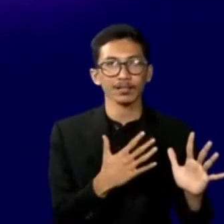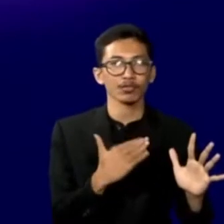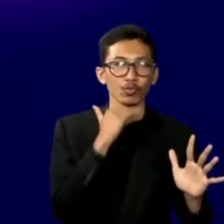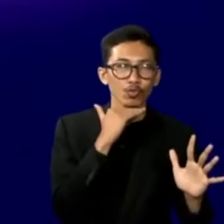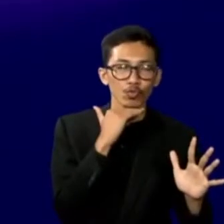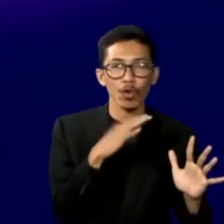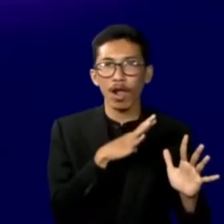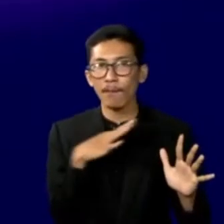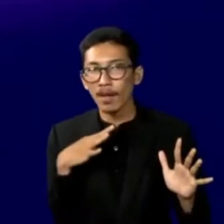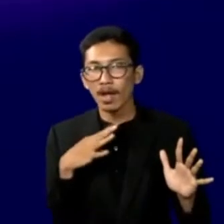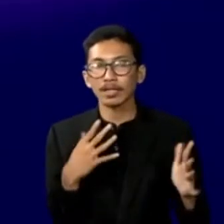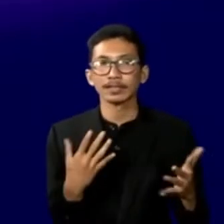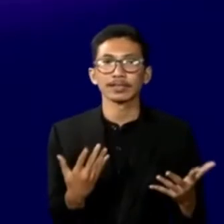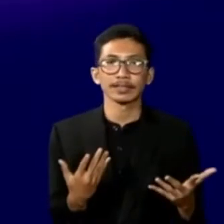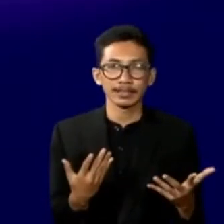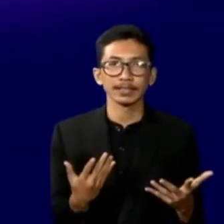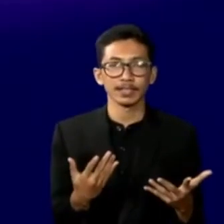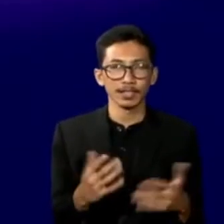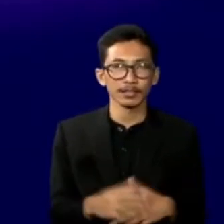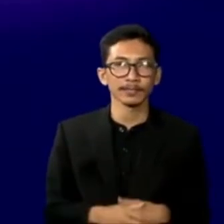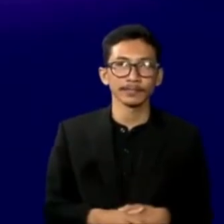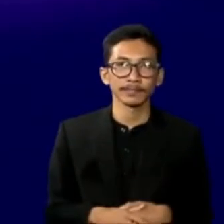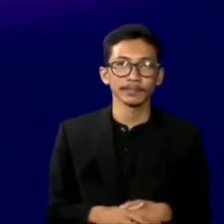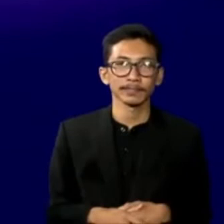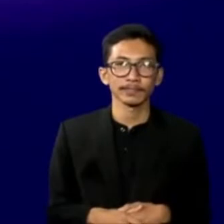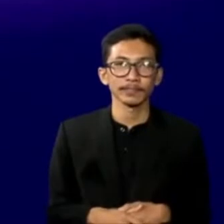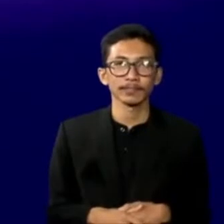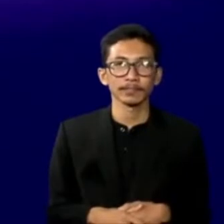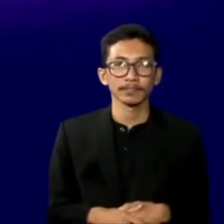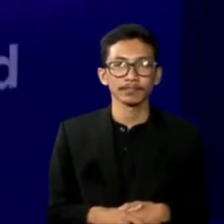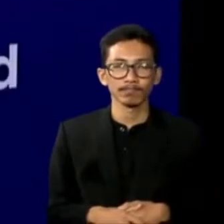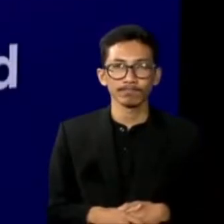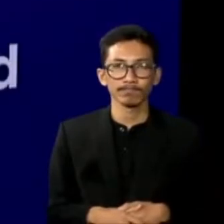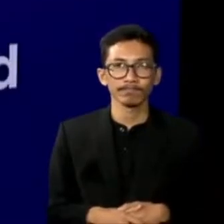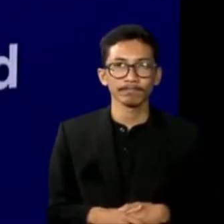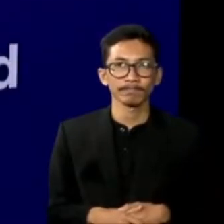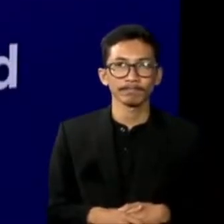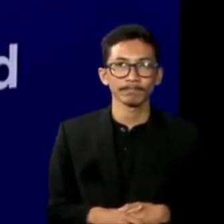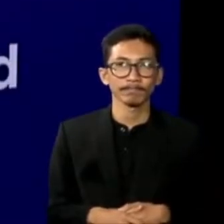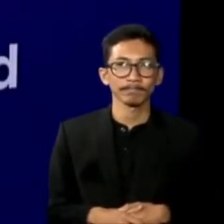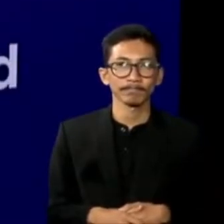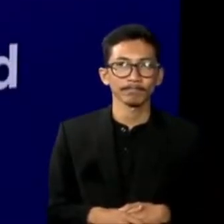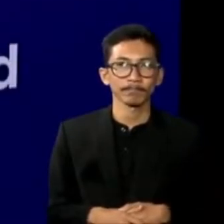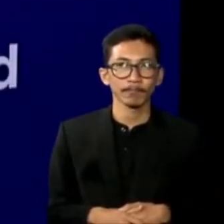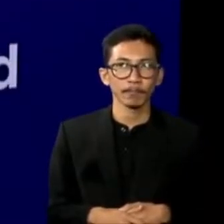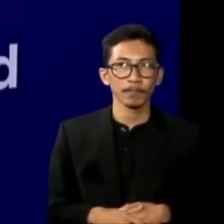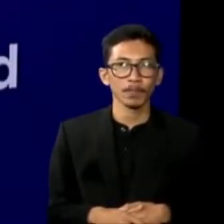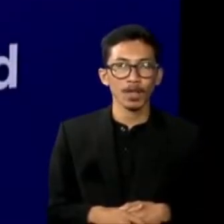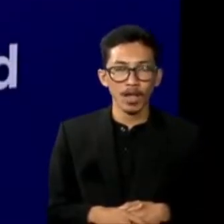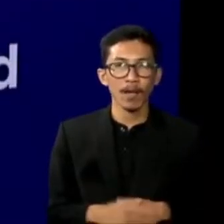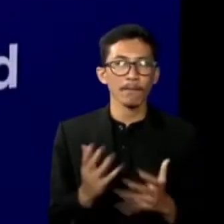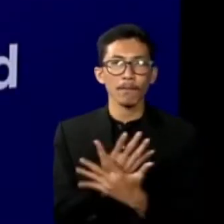perlu eh ia mengupdate semuanya itu banyak faktor tadi ya Patra Nah kalau faktor stigma